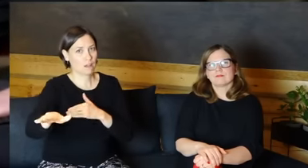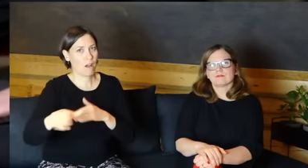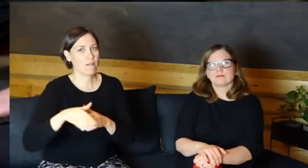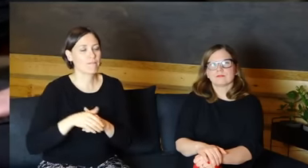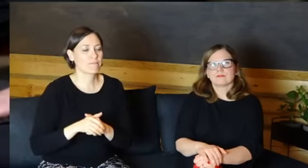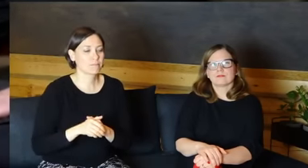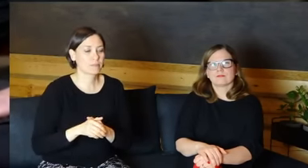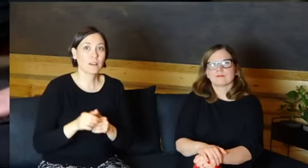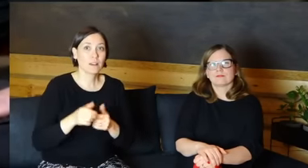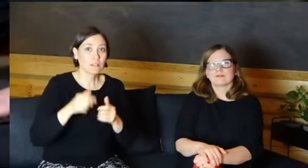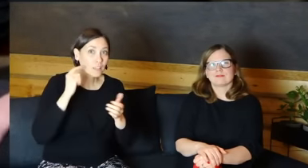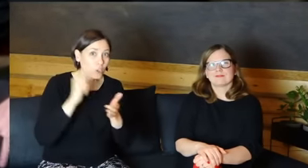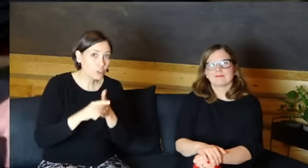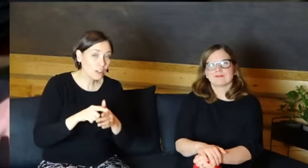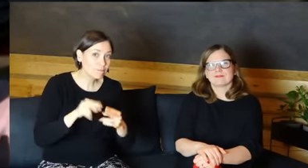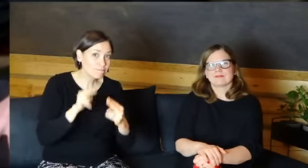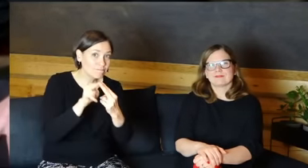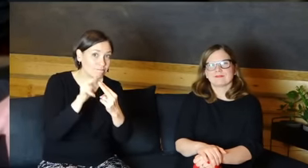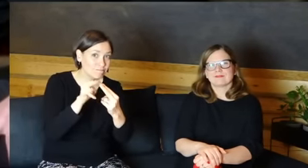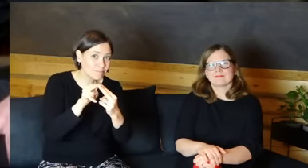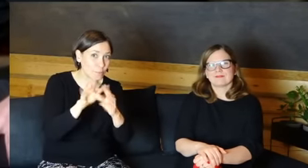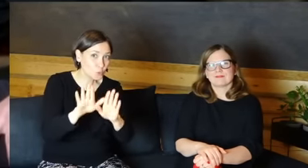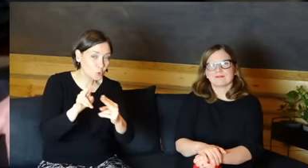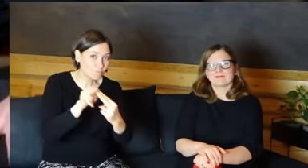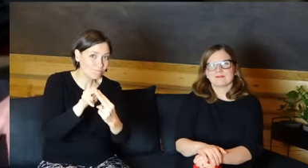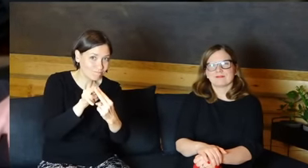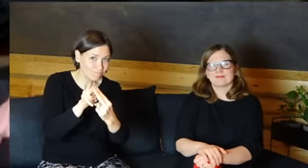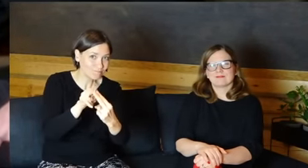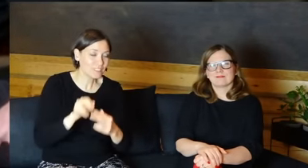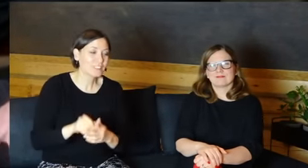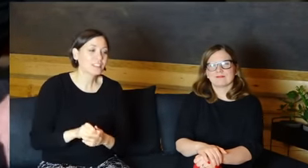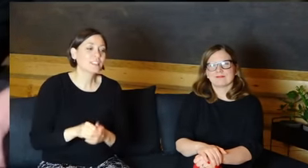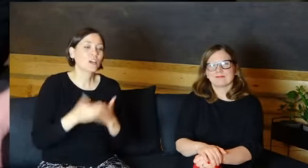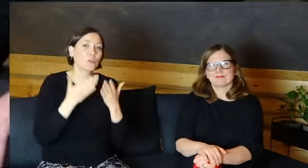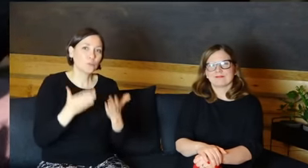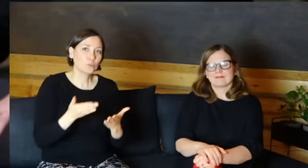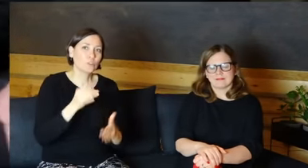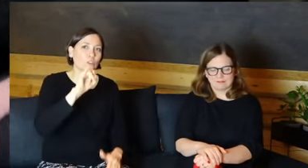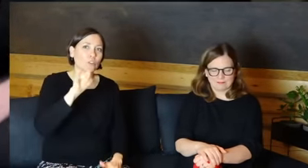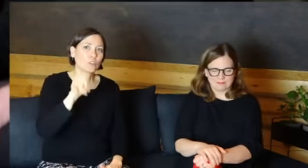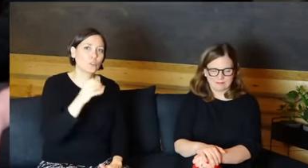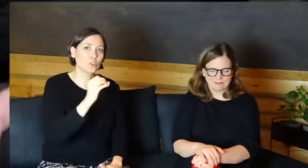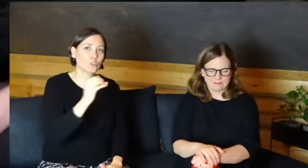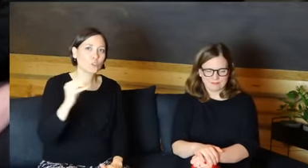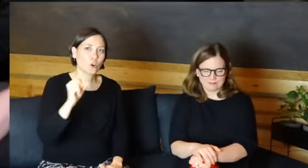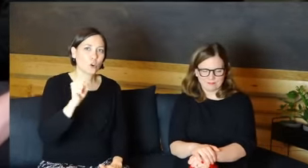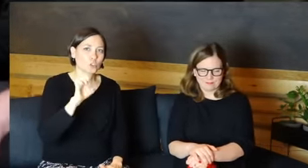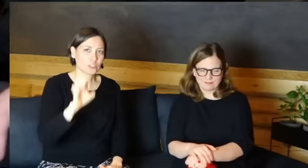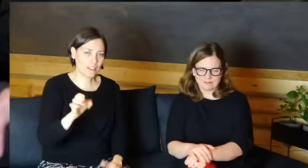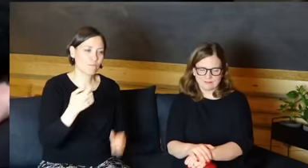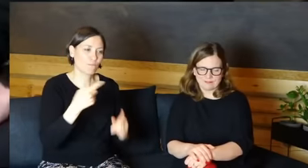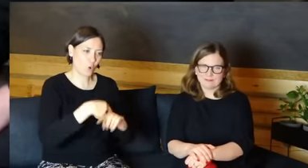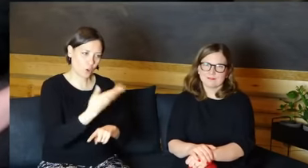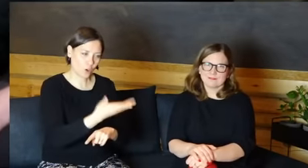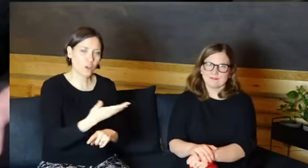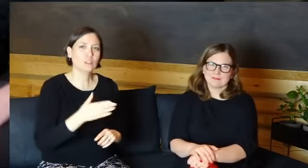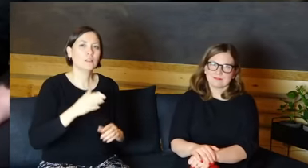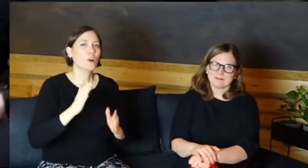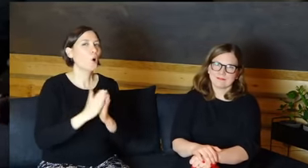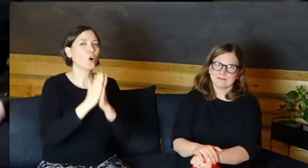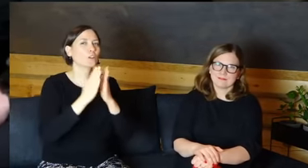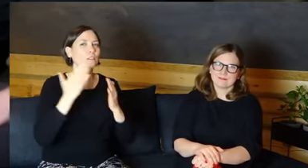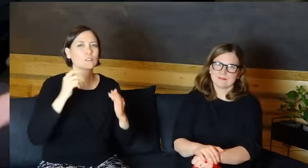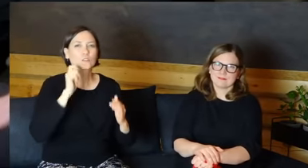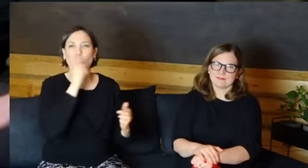apauttiaralla, niin pysykää linjoilla. Ja nyt otetaan Jooselta, on jouluyö ja jäähän pikku tauolle ja